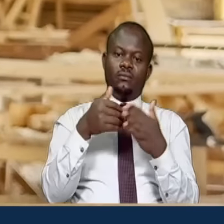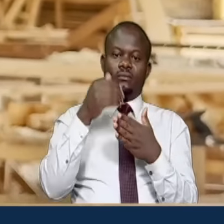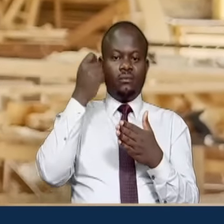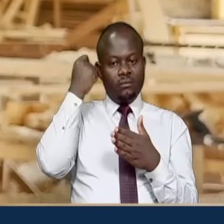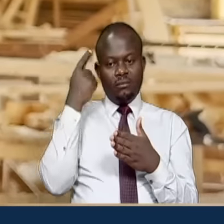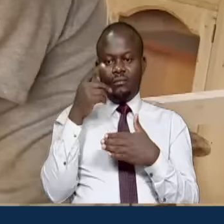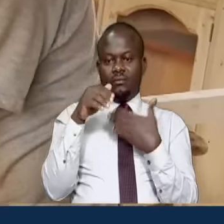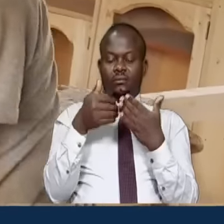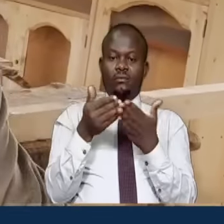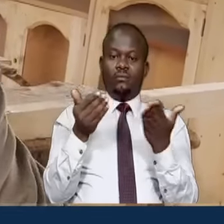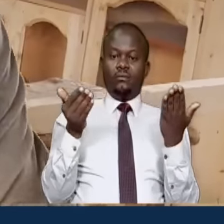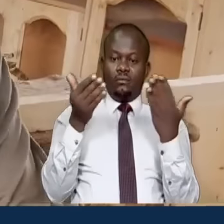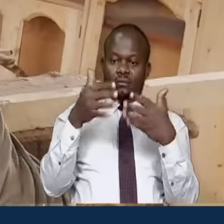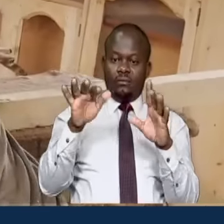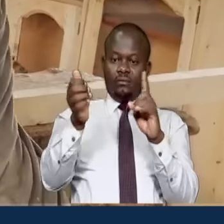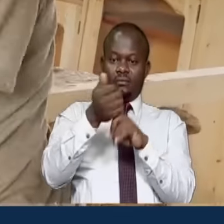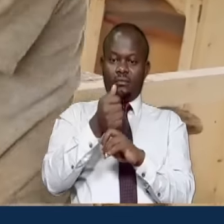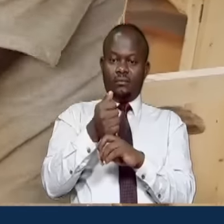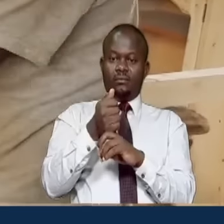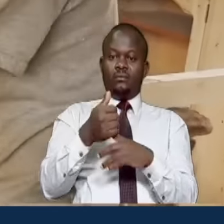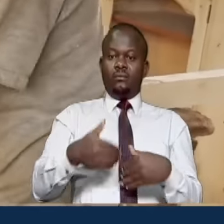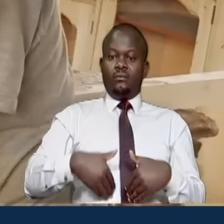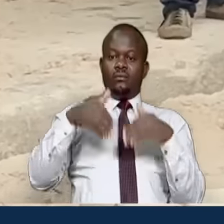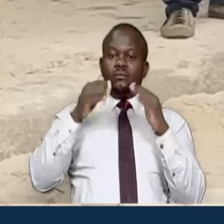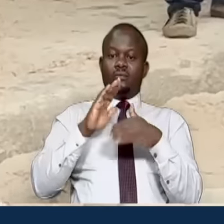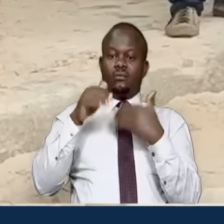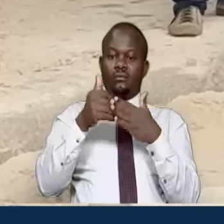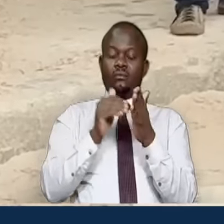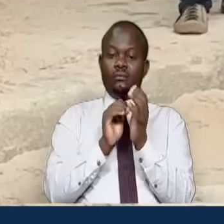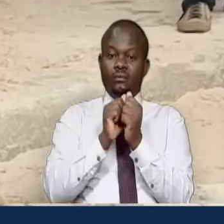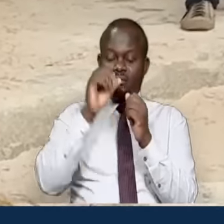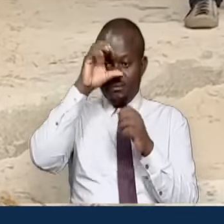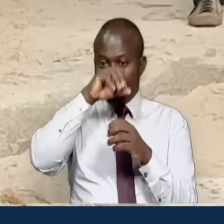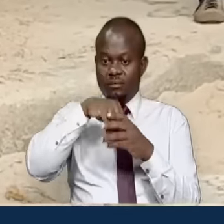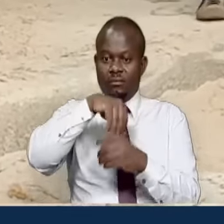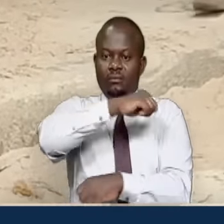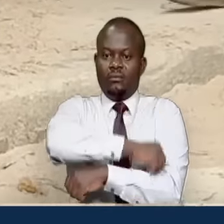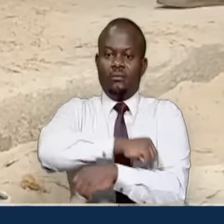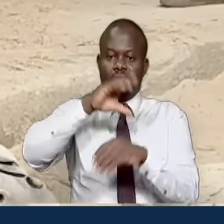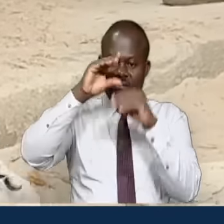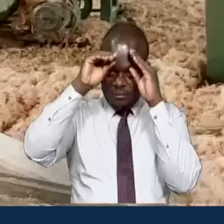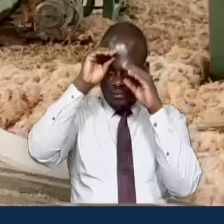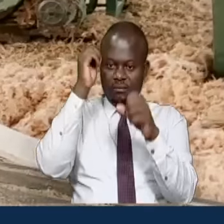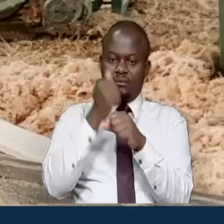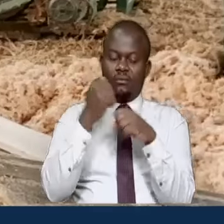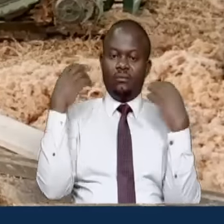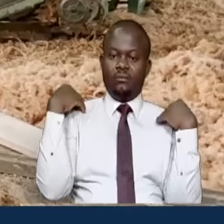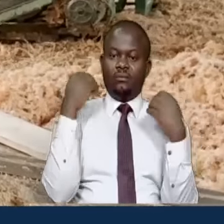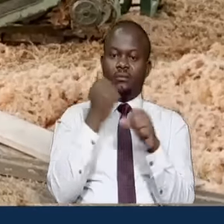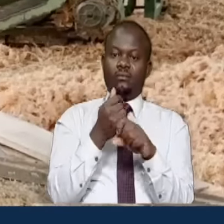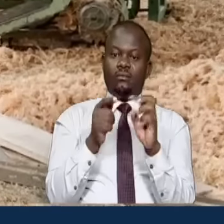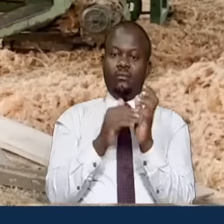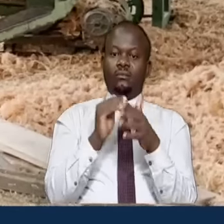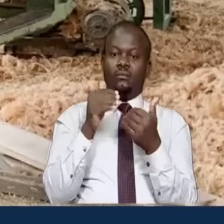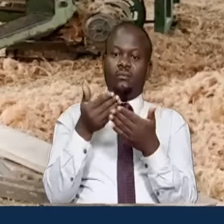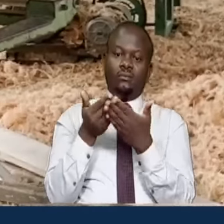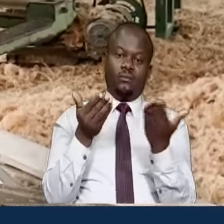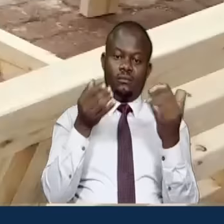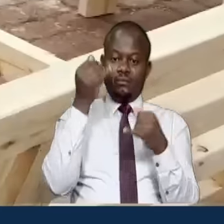tumaze kugeraho. Urubyiruko rurimo rwacikirije amashuri, abiga bakora imenyerezamwuga n'abasoje